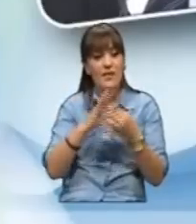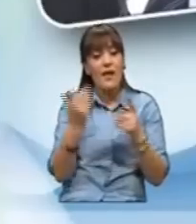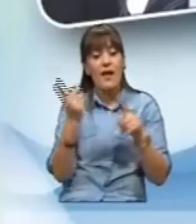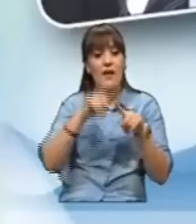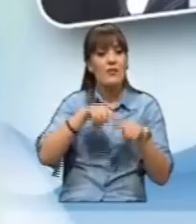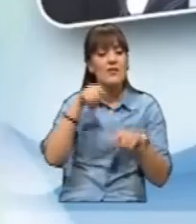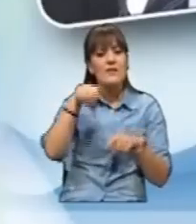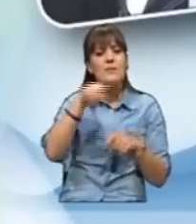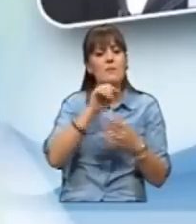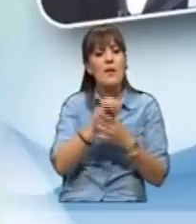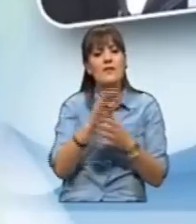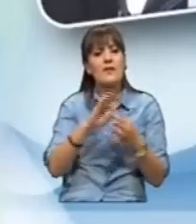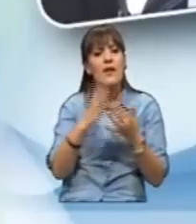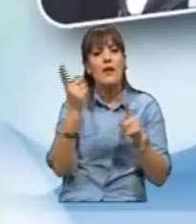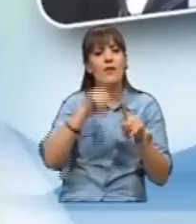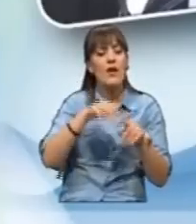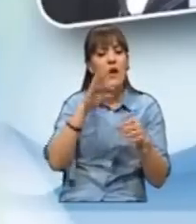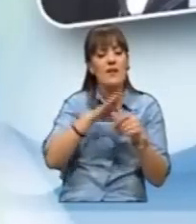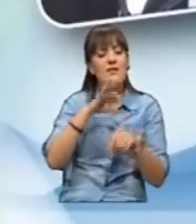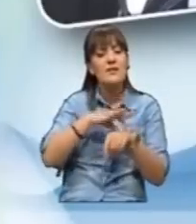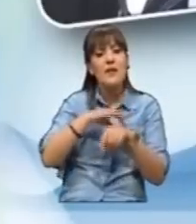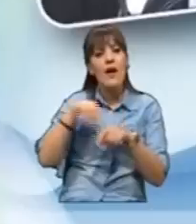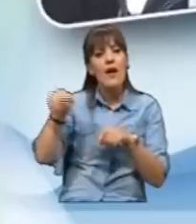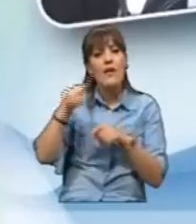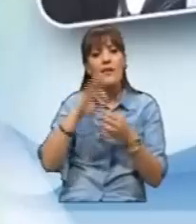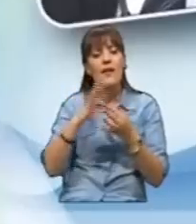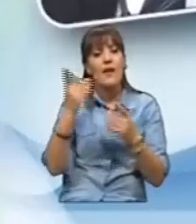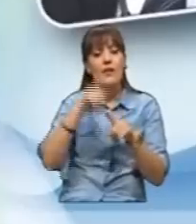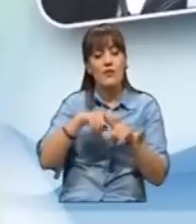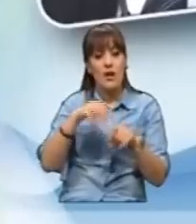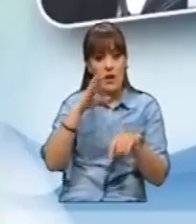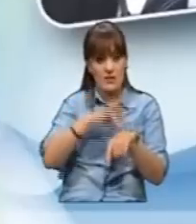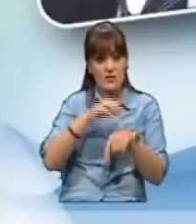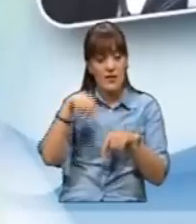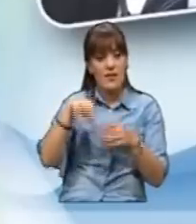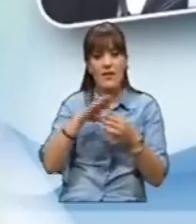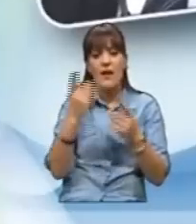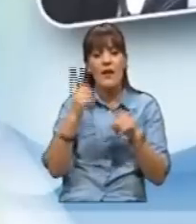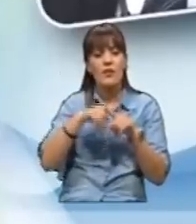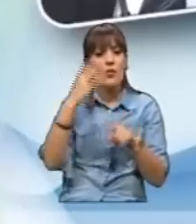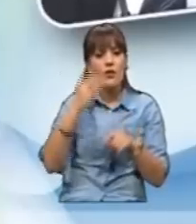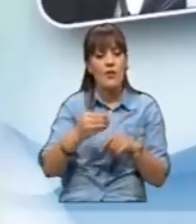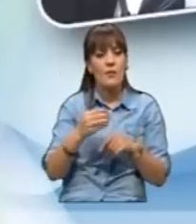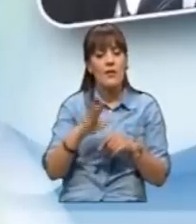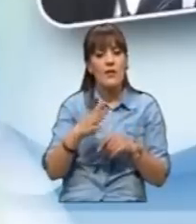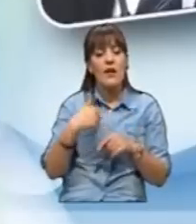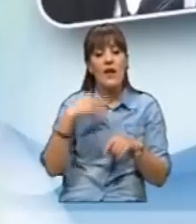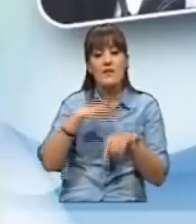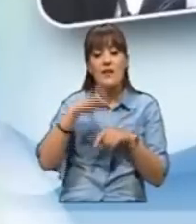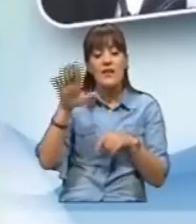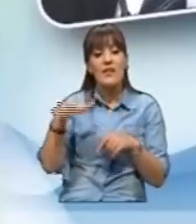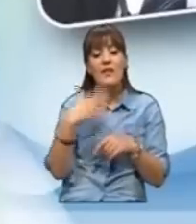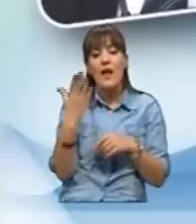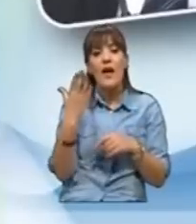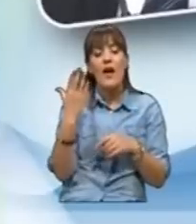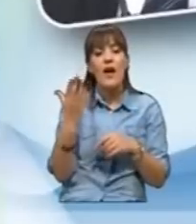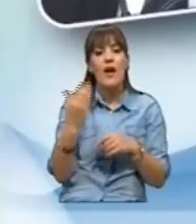katıyor? Sizin mesleğinize ne katıyor? Hastalarınıza ne katıyor? Hastalarımıza ne katıyor olabilir? Hastalarımıza yani daha